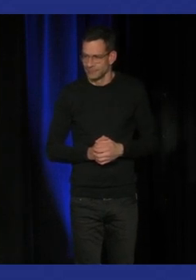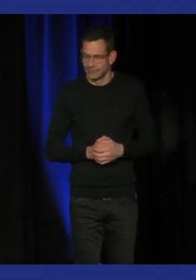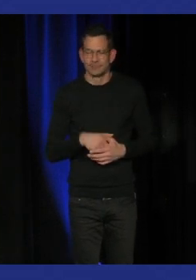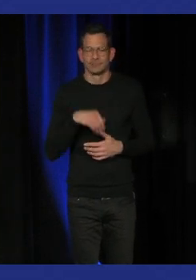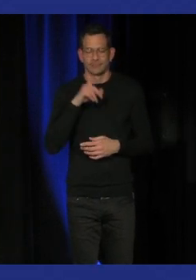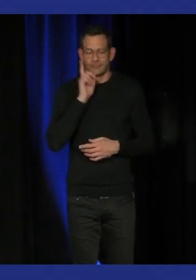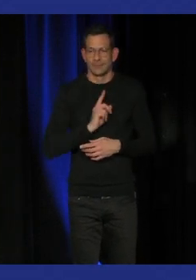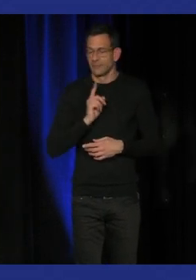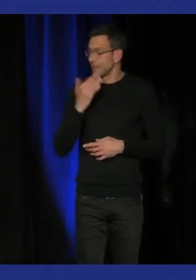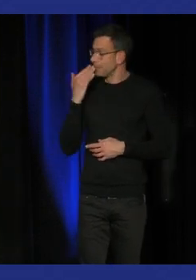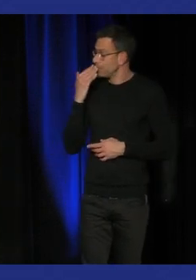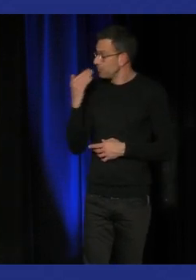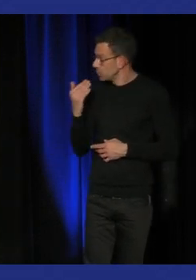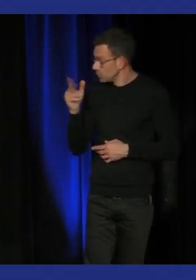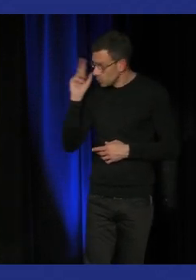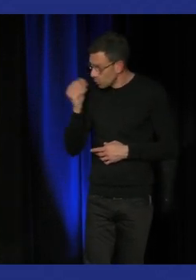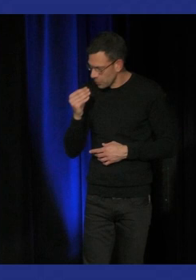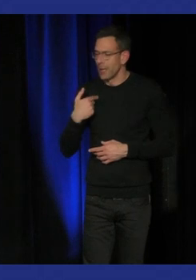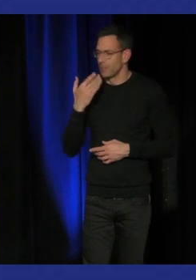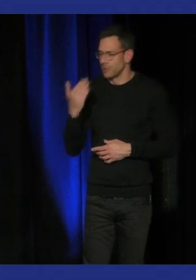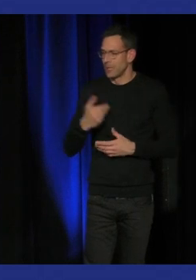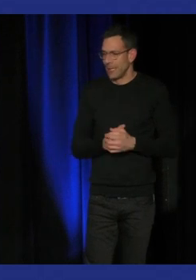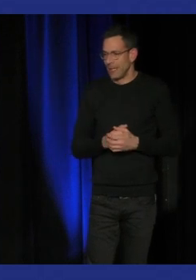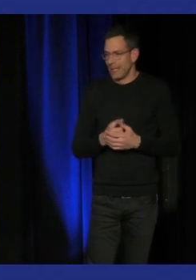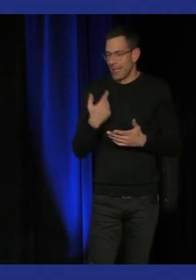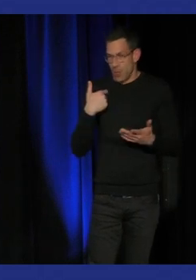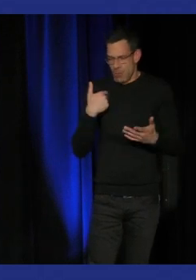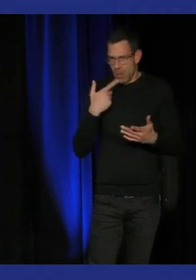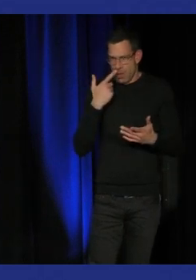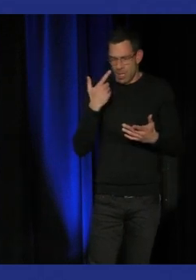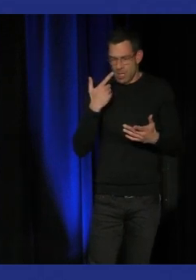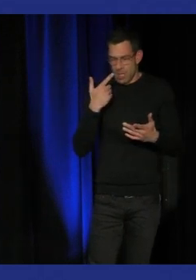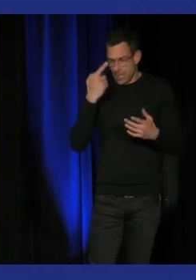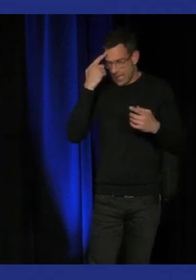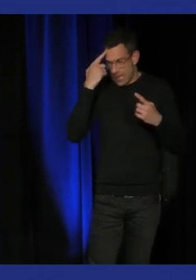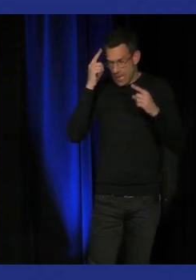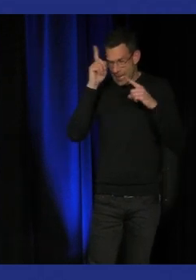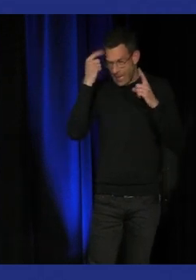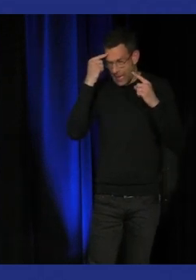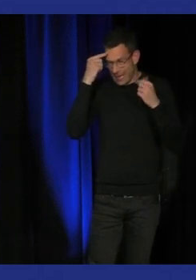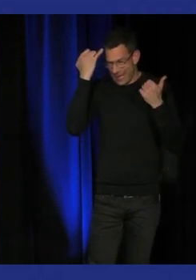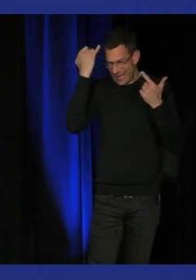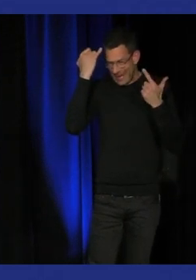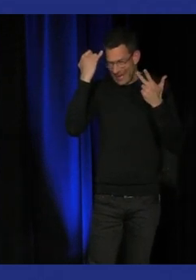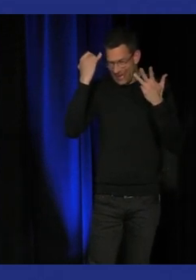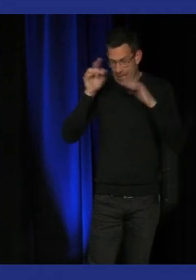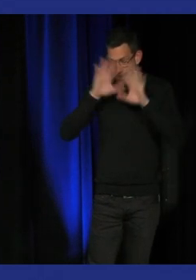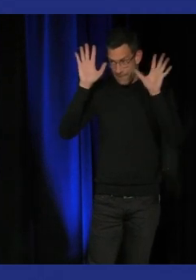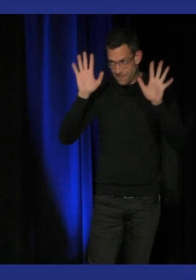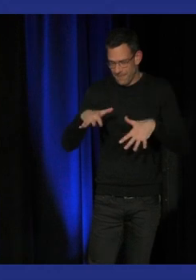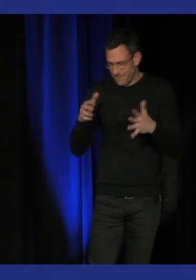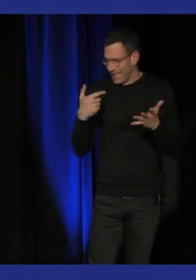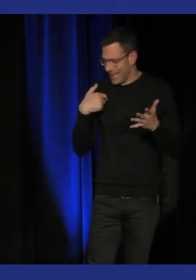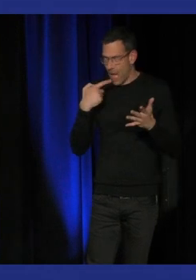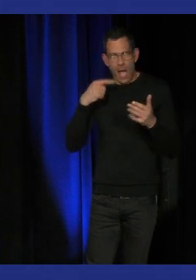aussi. Bonsoir. Alors, je ne sais pas si vous m'entendez. Si. Alors, ça va être très dur parce que j'avais plein de petites flèches dans ma tête depuis tout à l'heure parce que vous avez fait vos exposés à la suite.